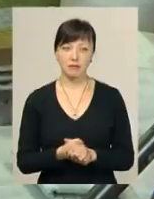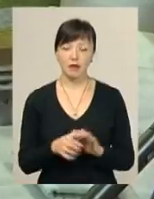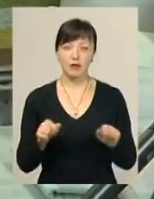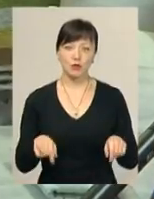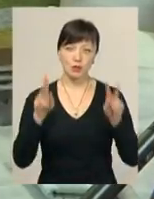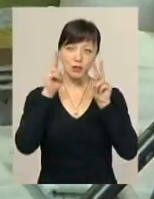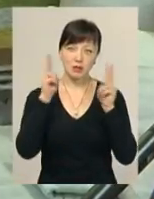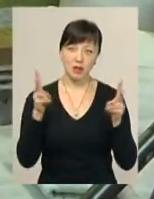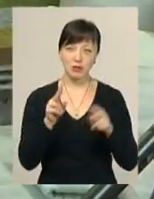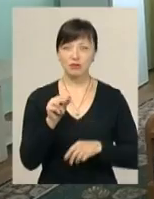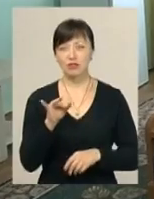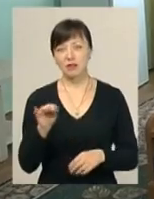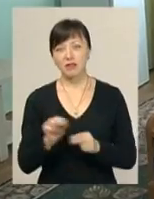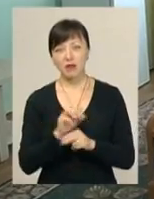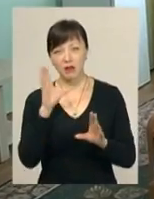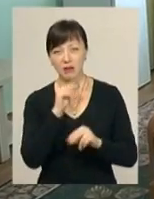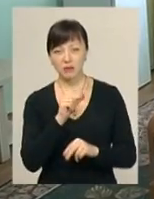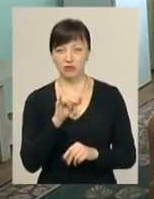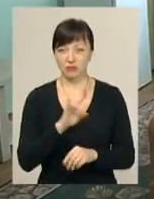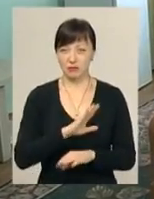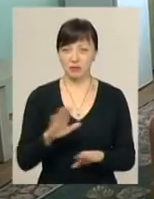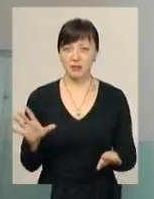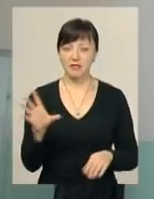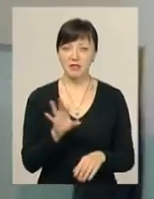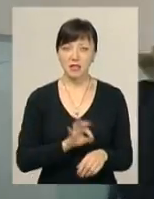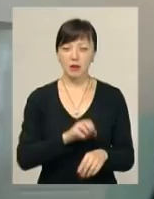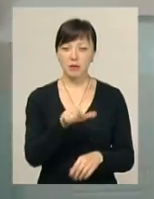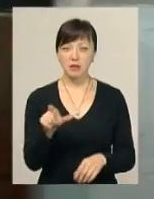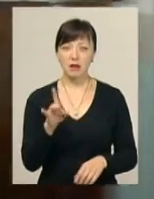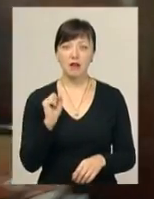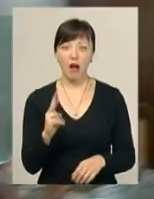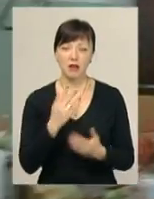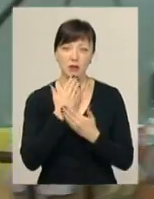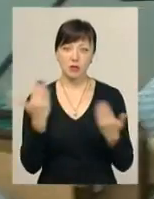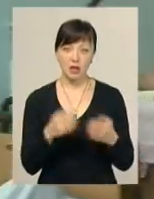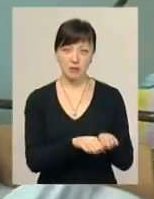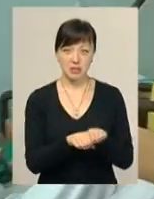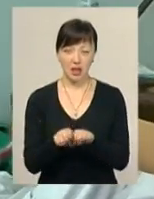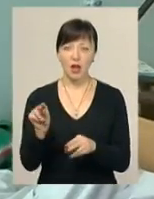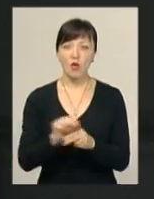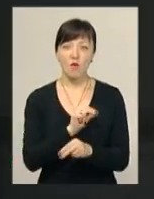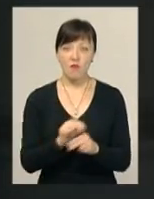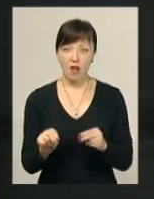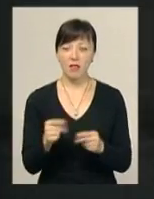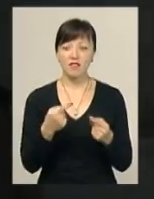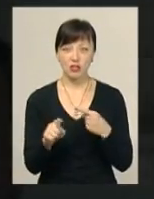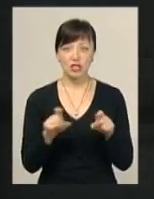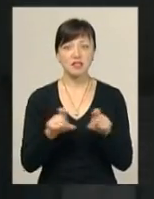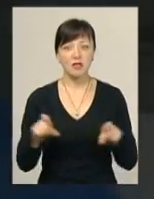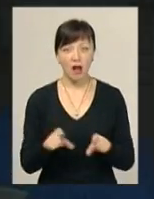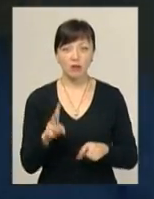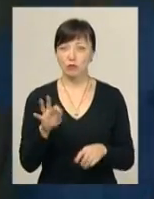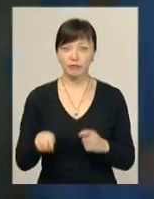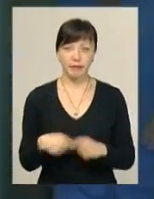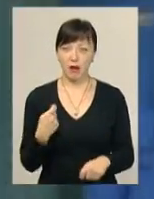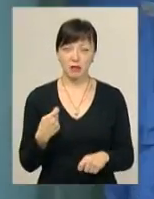чи ви лікують, чи ні. Майже всі тутешні пацієнти – з раком на останніх стадіях. Їх лікували і в інших медзакладах, та